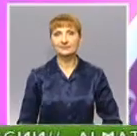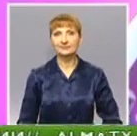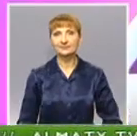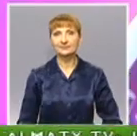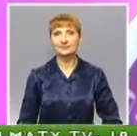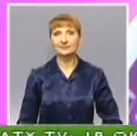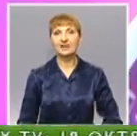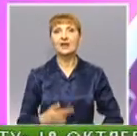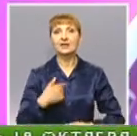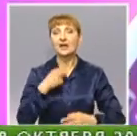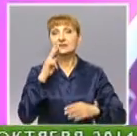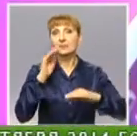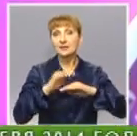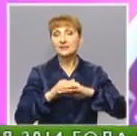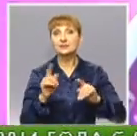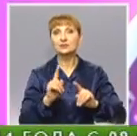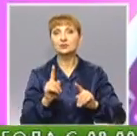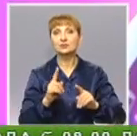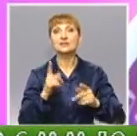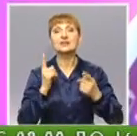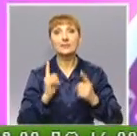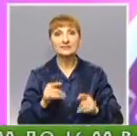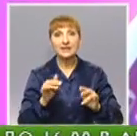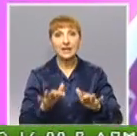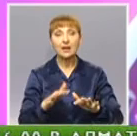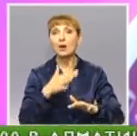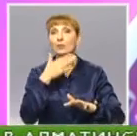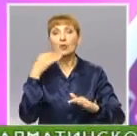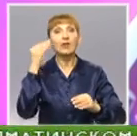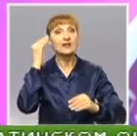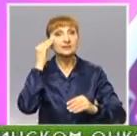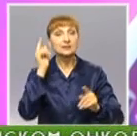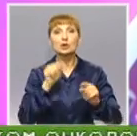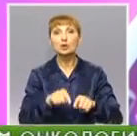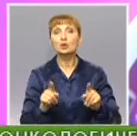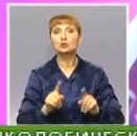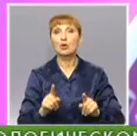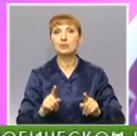конкурса, я заметил, и на самом деле многие оценили то, что